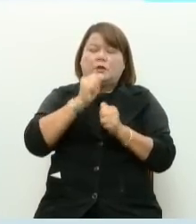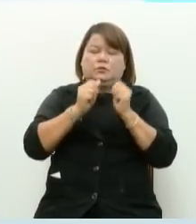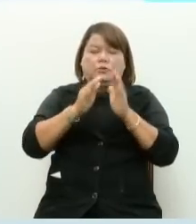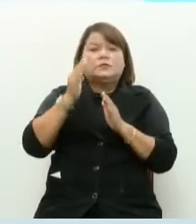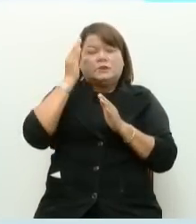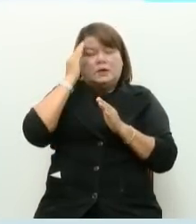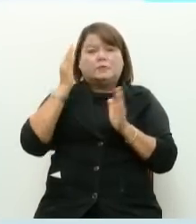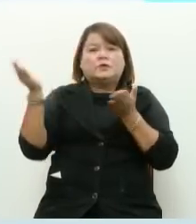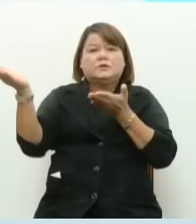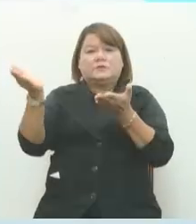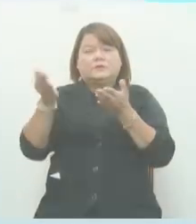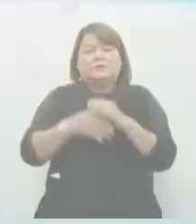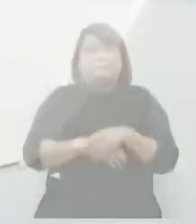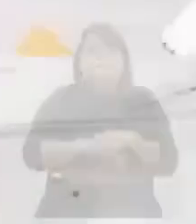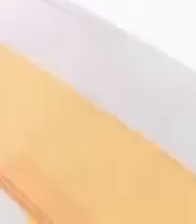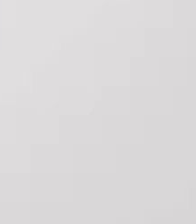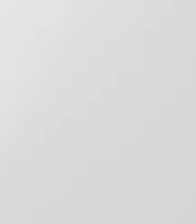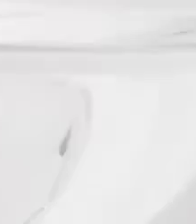ราบขอเรียนเชิญค่ะ